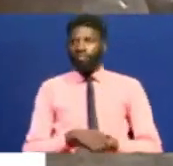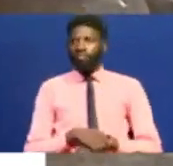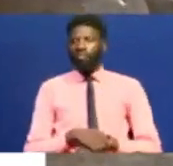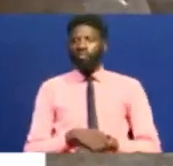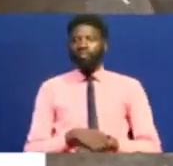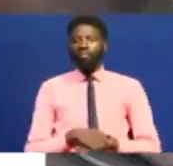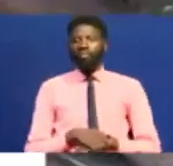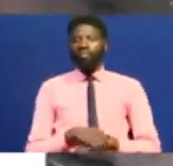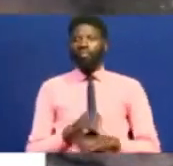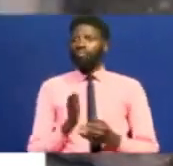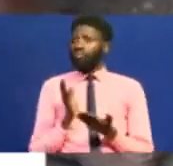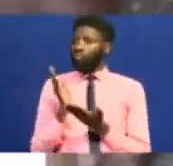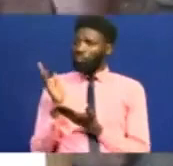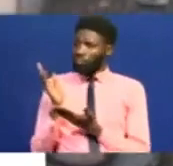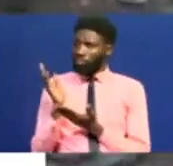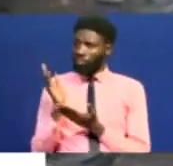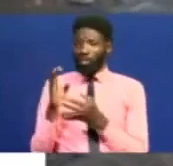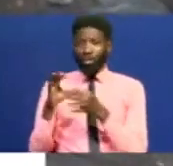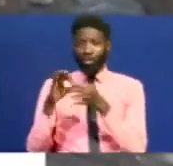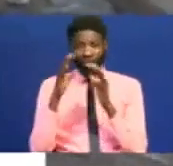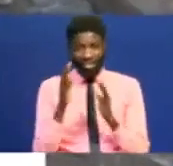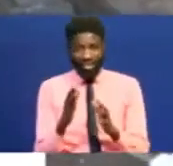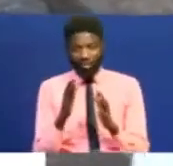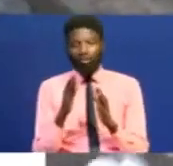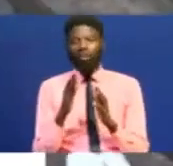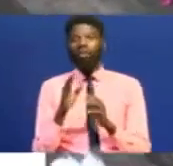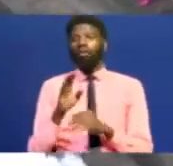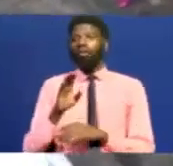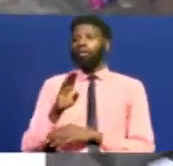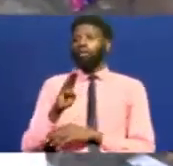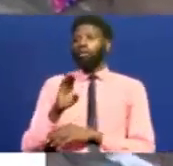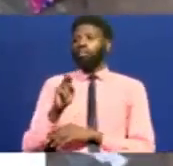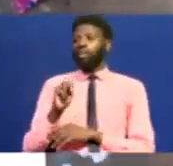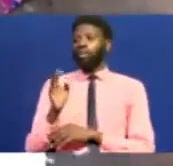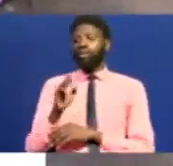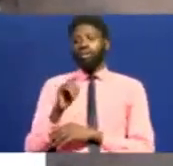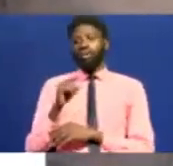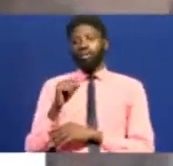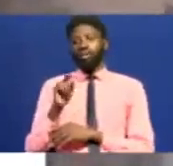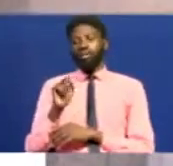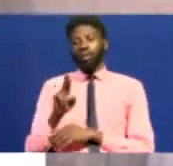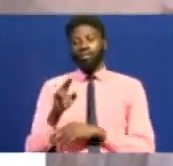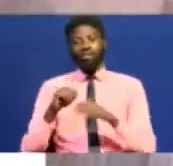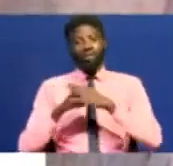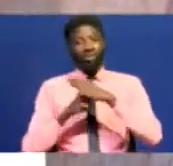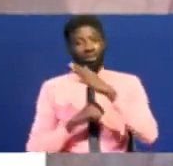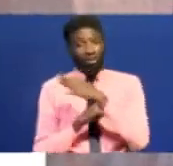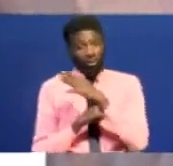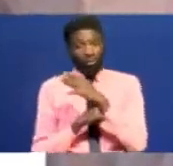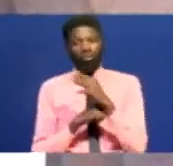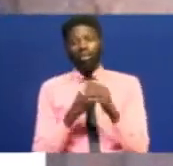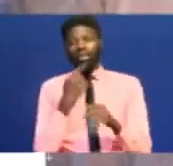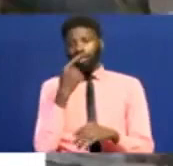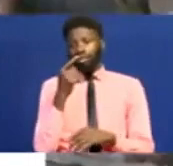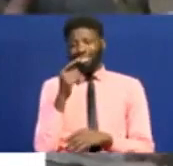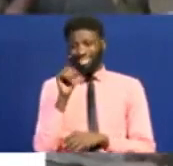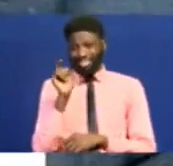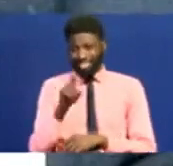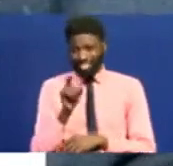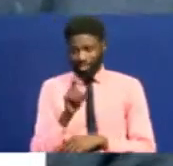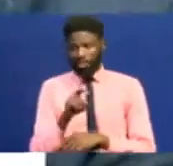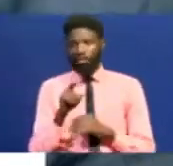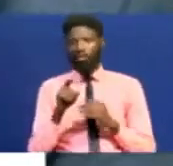wakfu wa Ben Gitau amesema ipo haja ya kuwapa vijana uwezo zaidi kupitia mipango